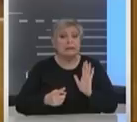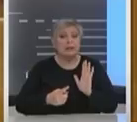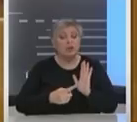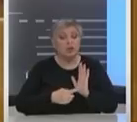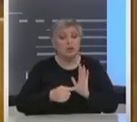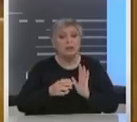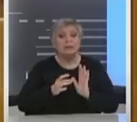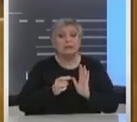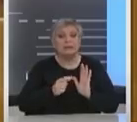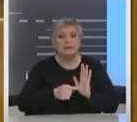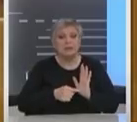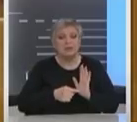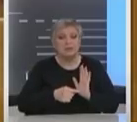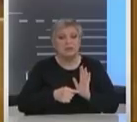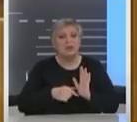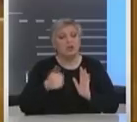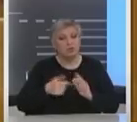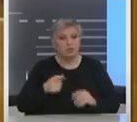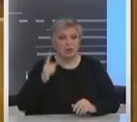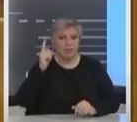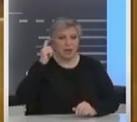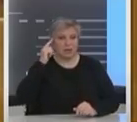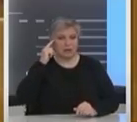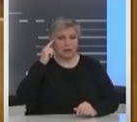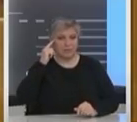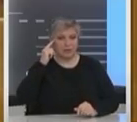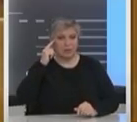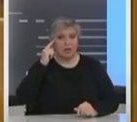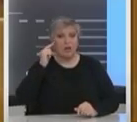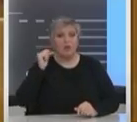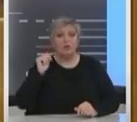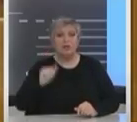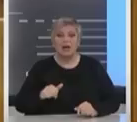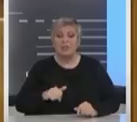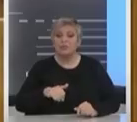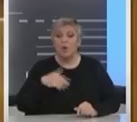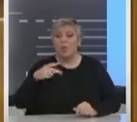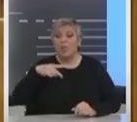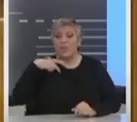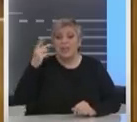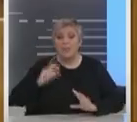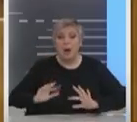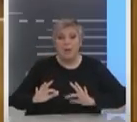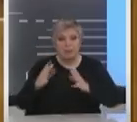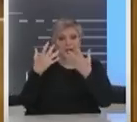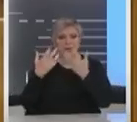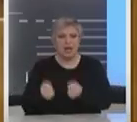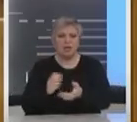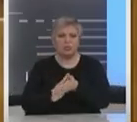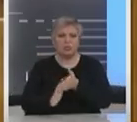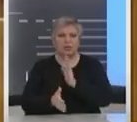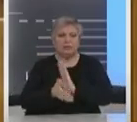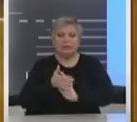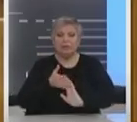αυτή, είναι πολύ σαφές ότι δεν πρόκειται σε καμία περίπτωση για μια περιστολή του δικαιώματος της απεργίας και νομίζω πως